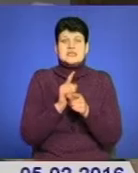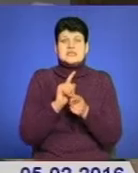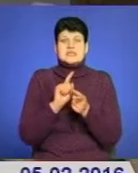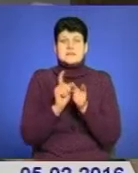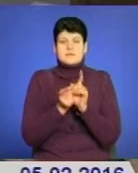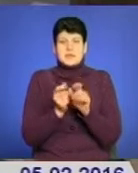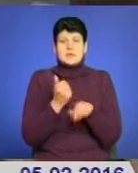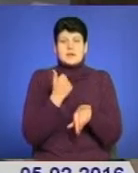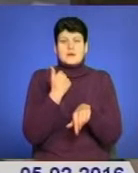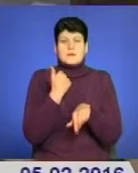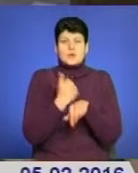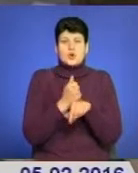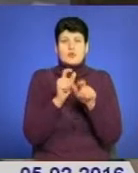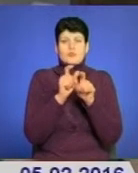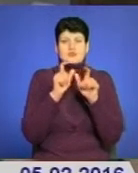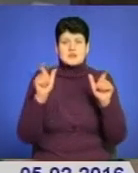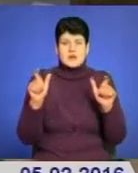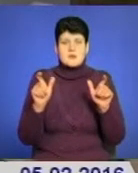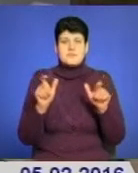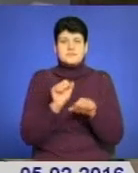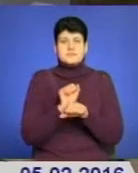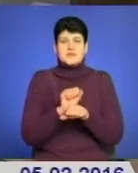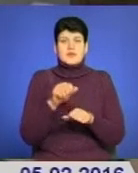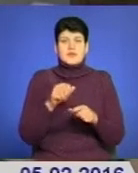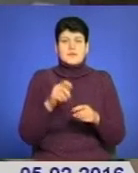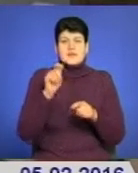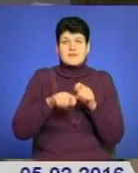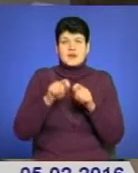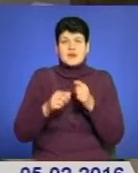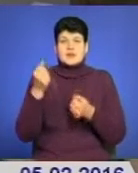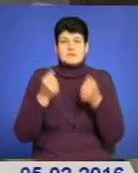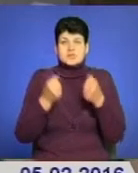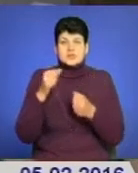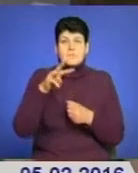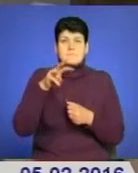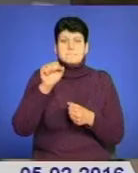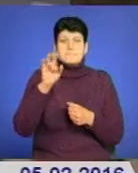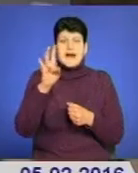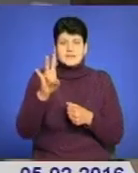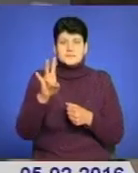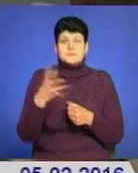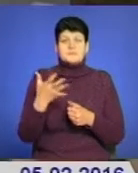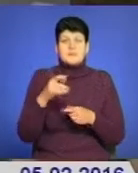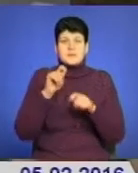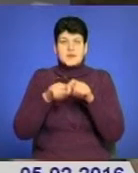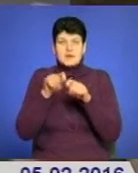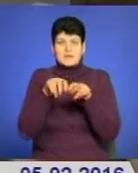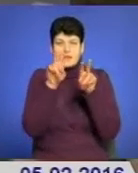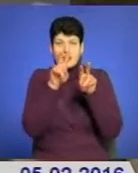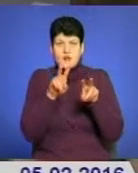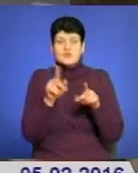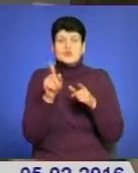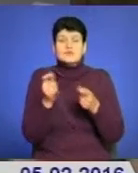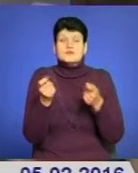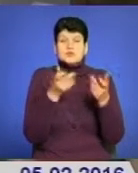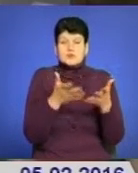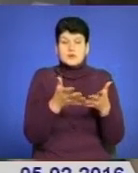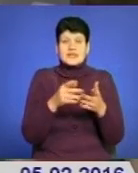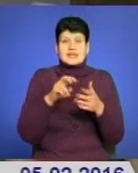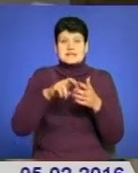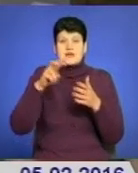блокпоста, перевіряли машину МАН, виліз перевірити машину, що він перевозить. Відповідно, під час того, як